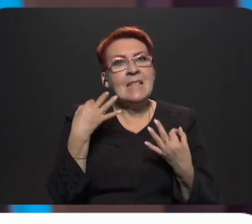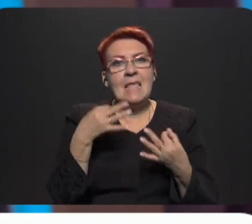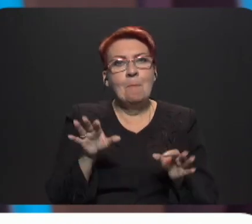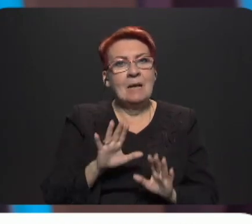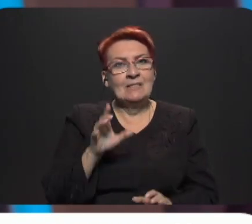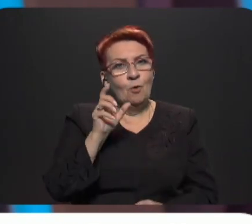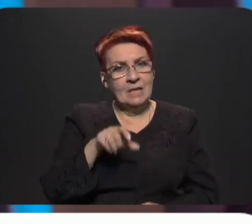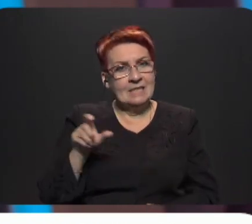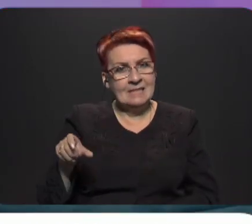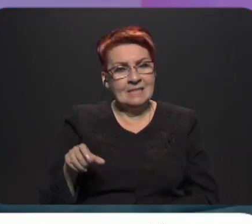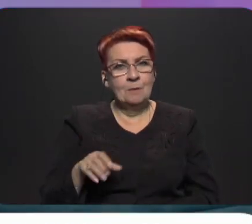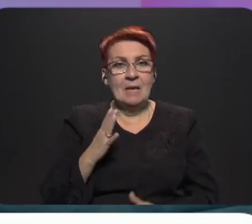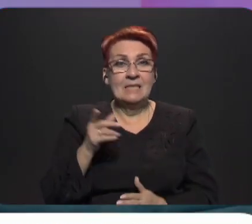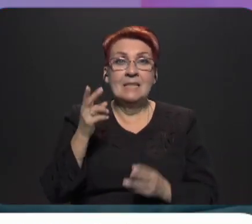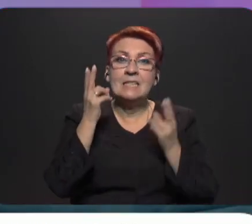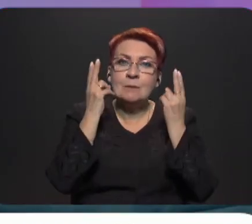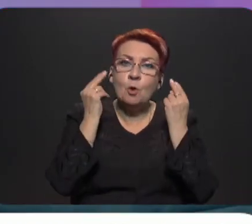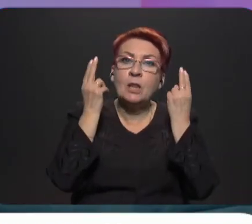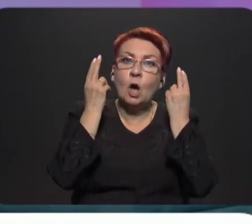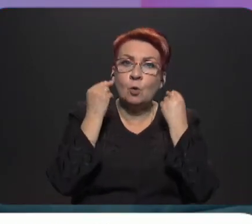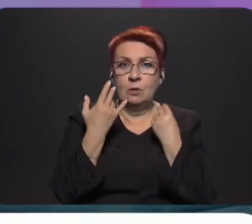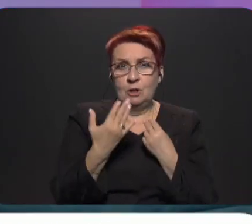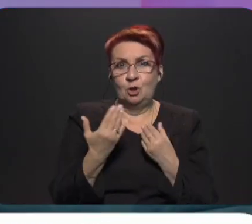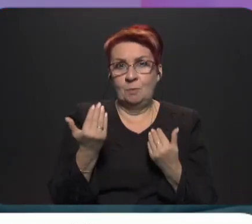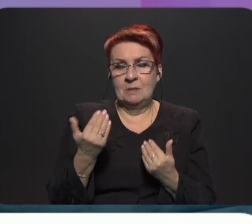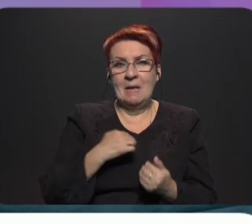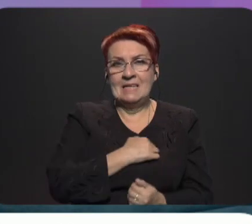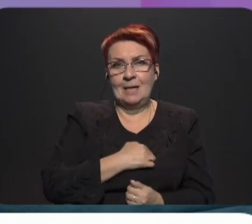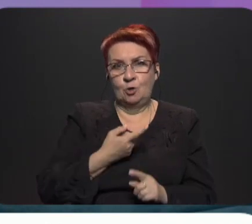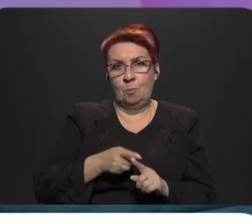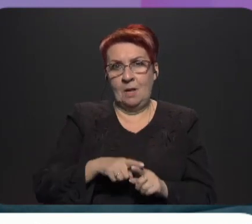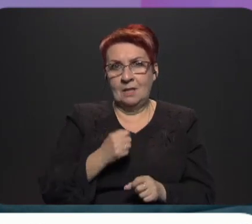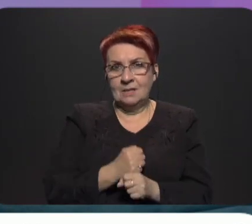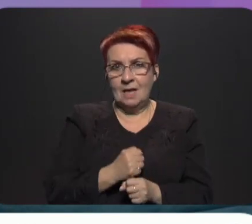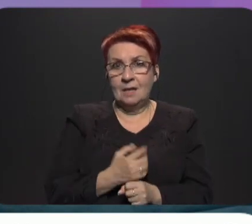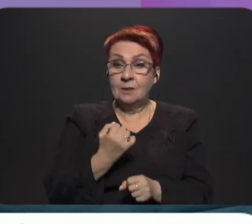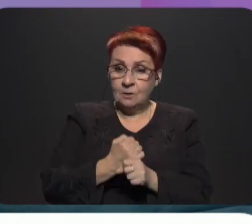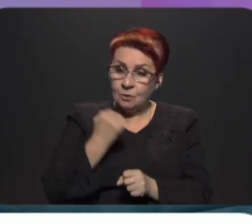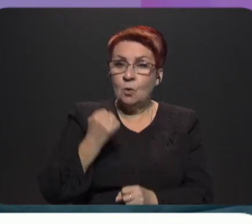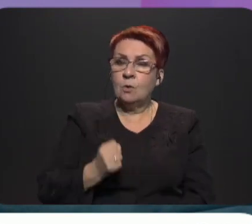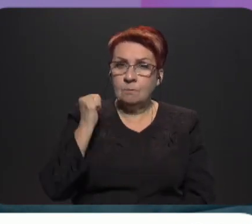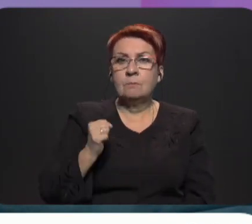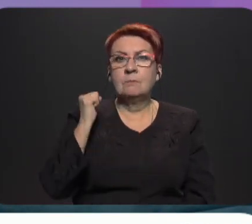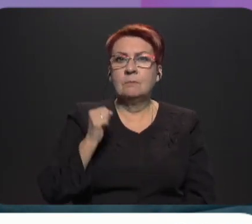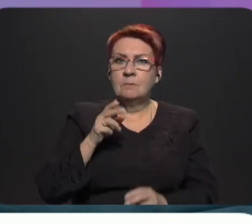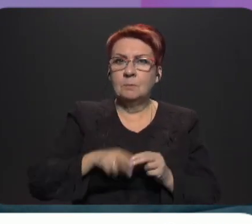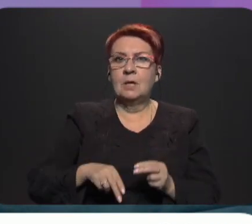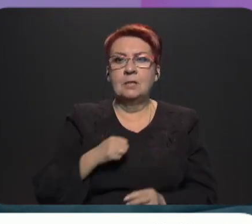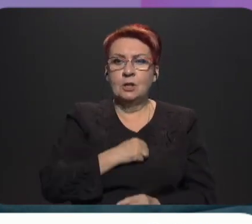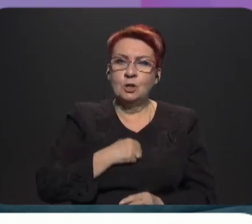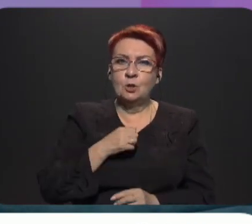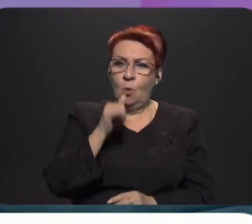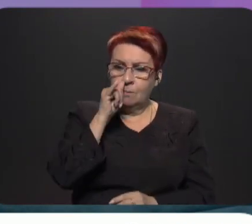ты смирен и кроток, то зачем тебе со злобой это делать? Но преградить зло,